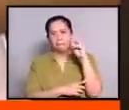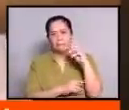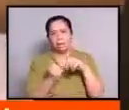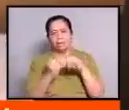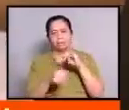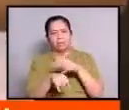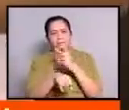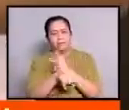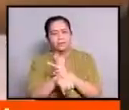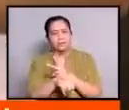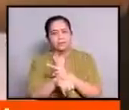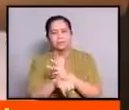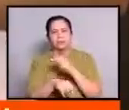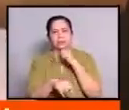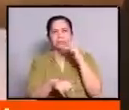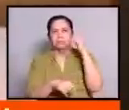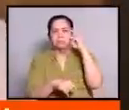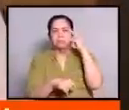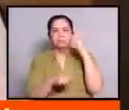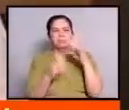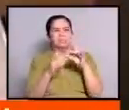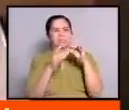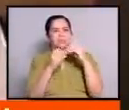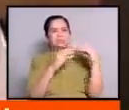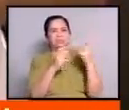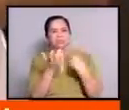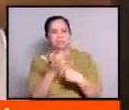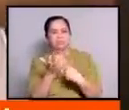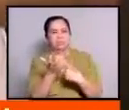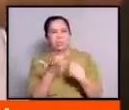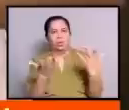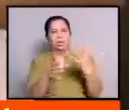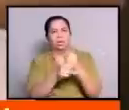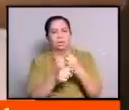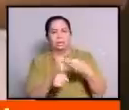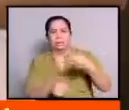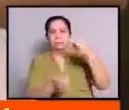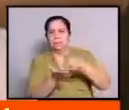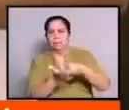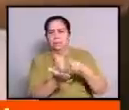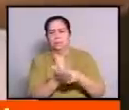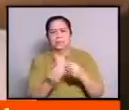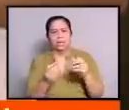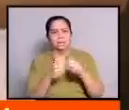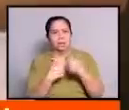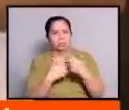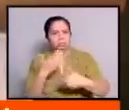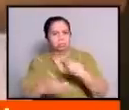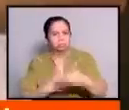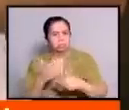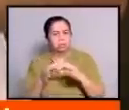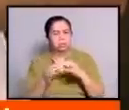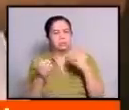JV Ejercito na hindi pa ito iniisip. Lalo't malaking usapin daw saan kukuha ng malaking pondo at makinarya